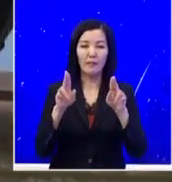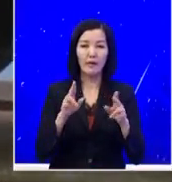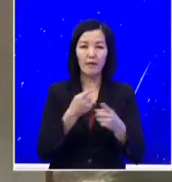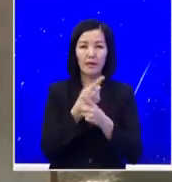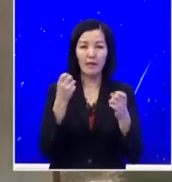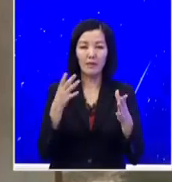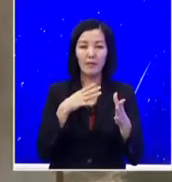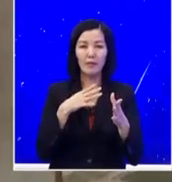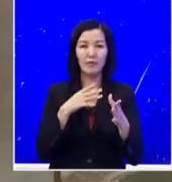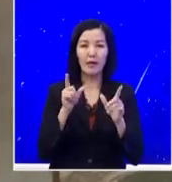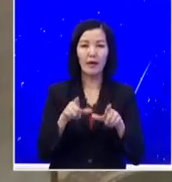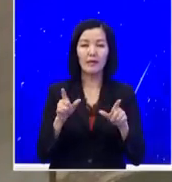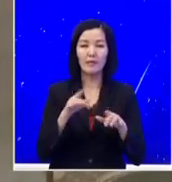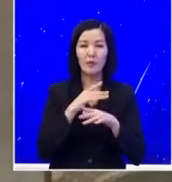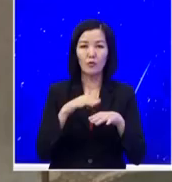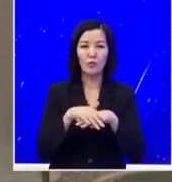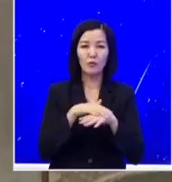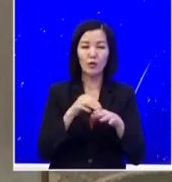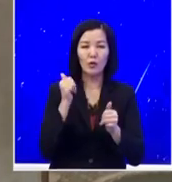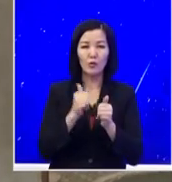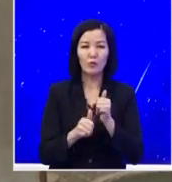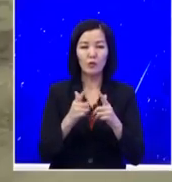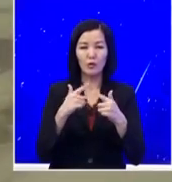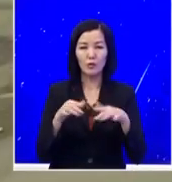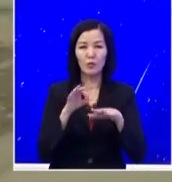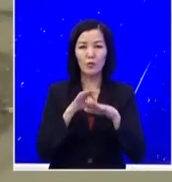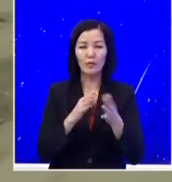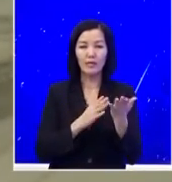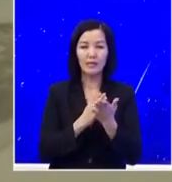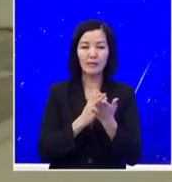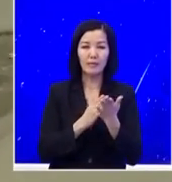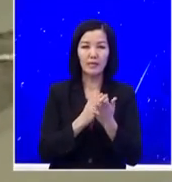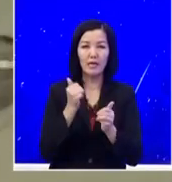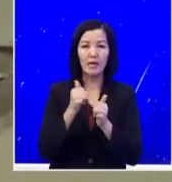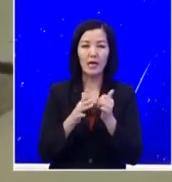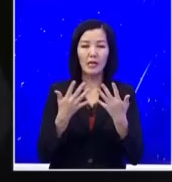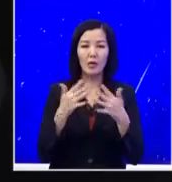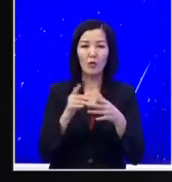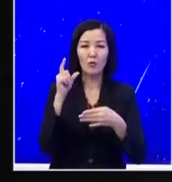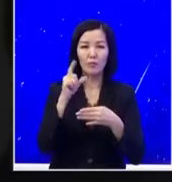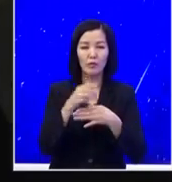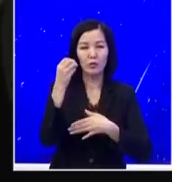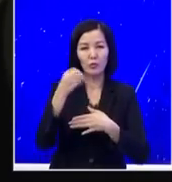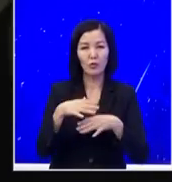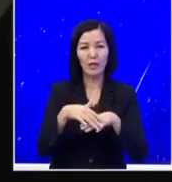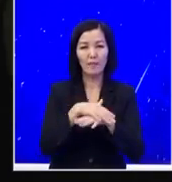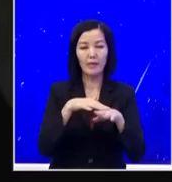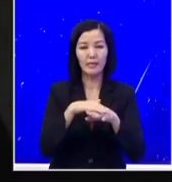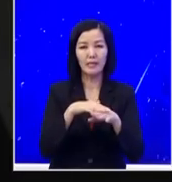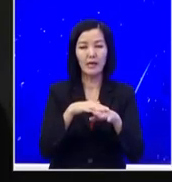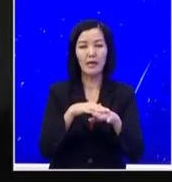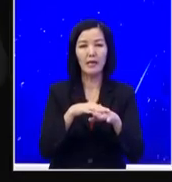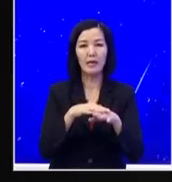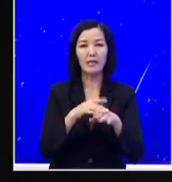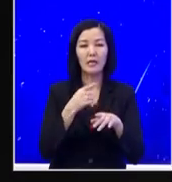шара адам көп жиналатын жерде күнделікті ұйымдастырылады. Қызметкерлер әр ауылдағы мешіт, орталық базар, автобекеттегі